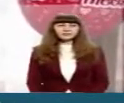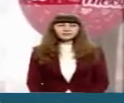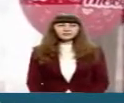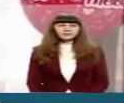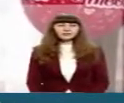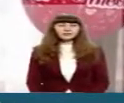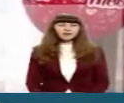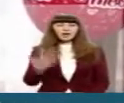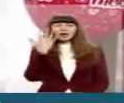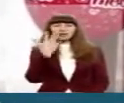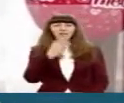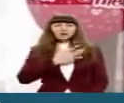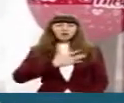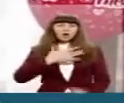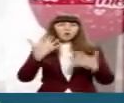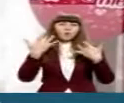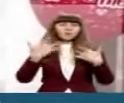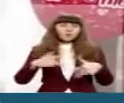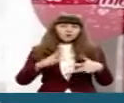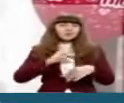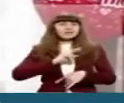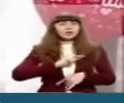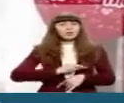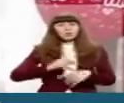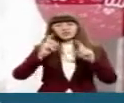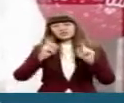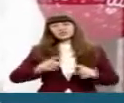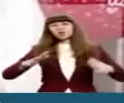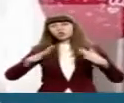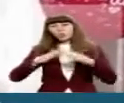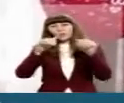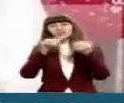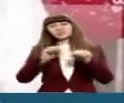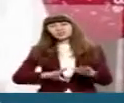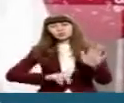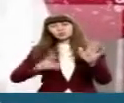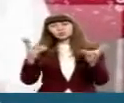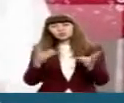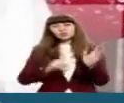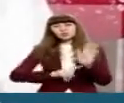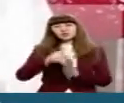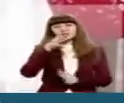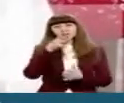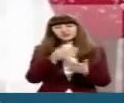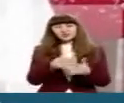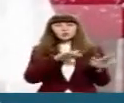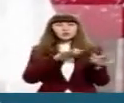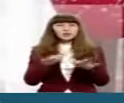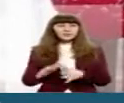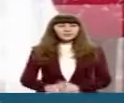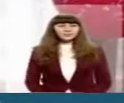я когда уволилась с работы, сидя дома, я подумала, что, наверное, все-таки надо что-то начинать свое.